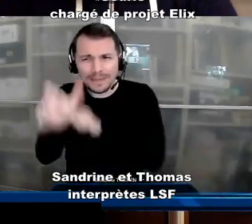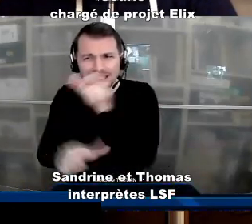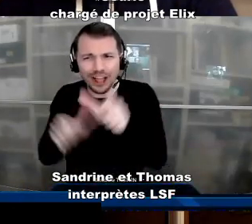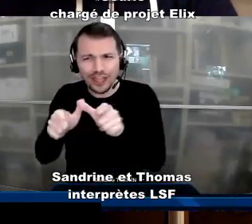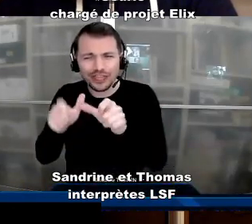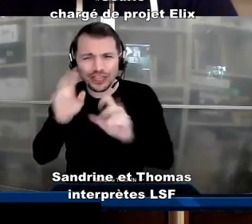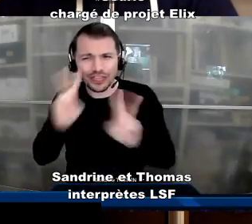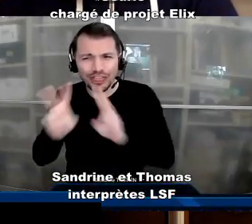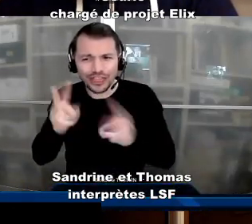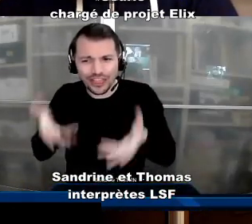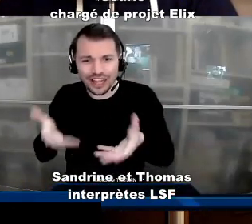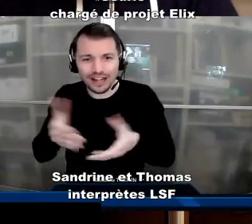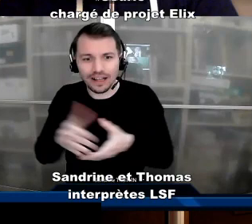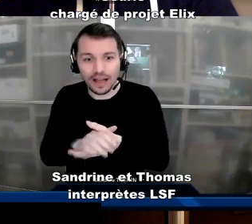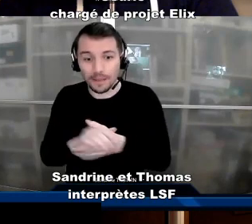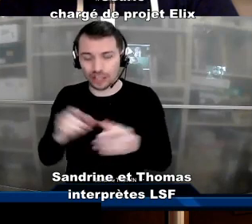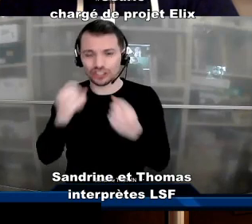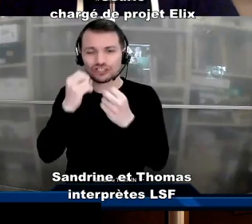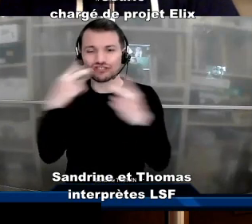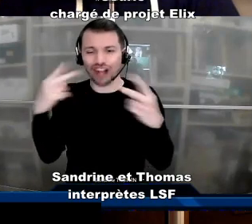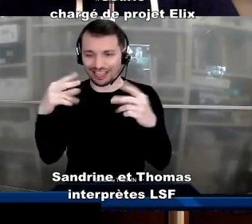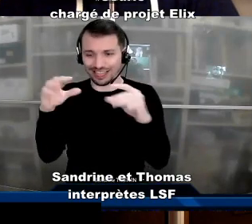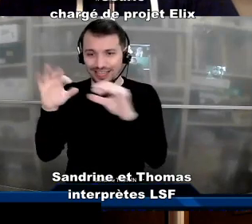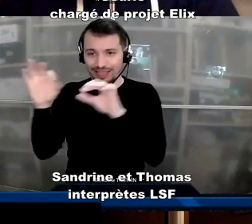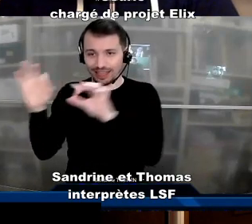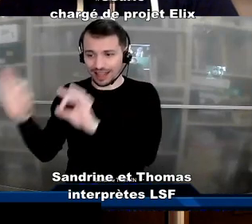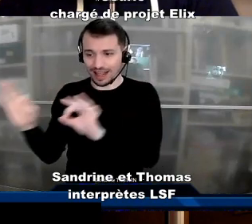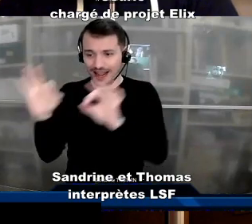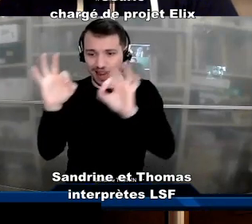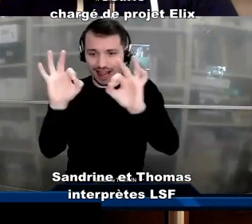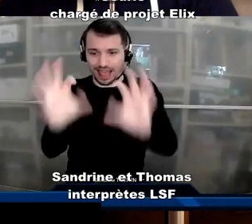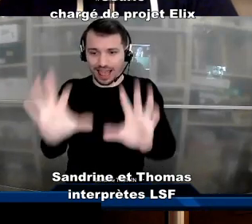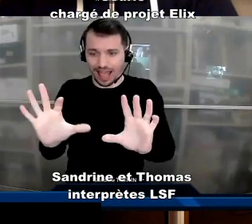mettre le lien dans le chat.